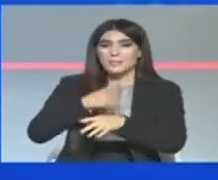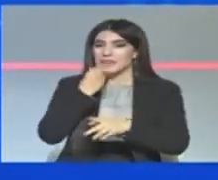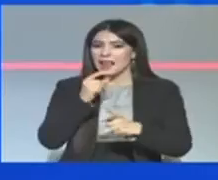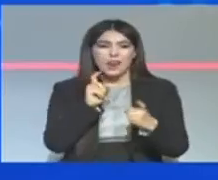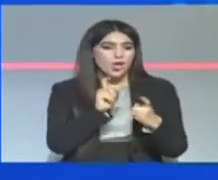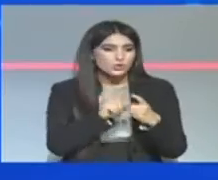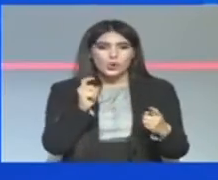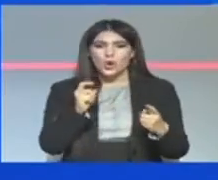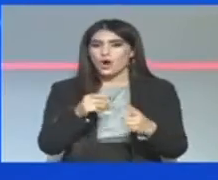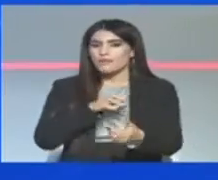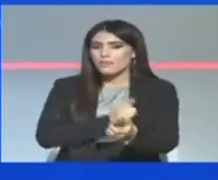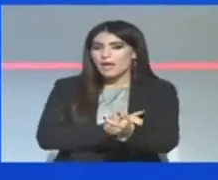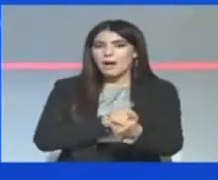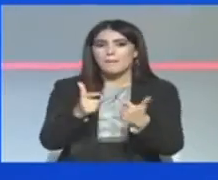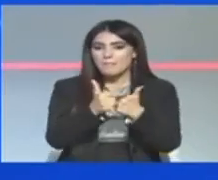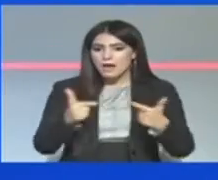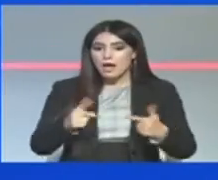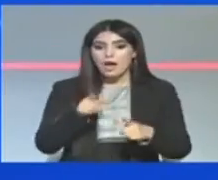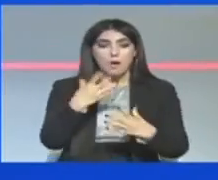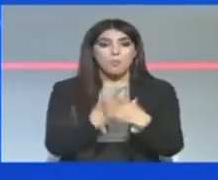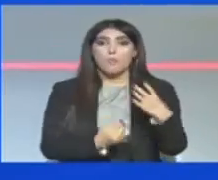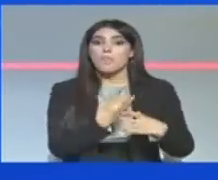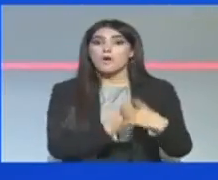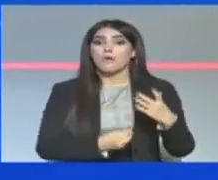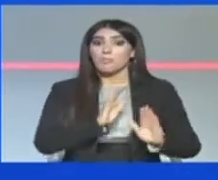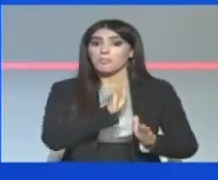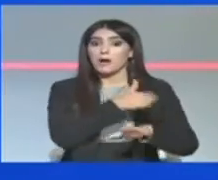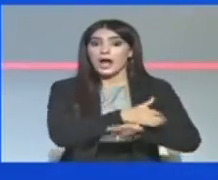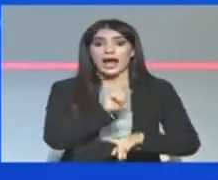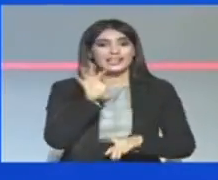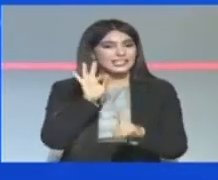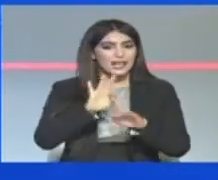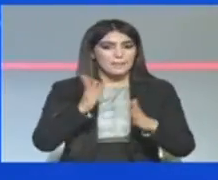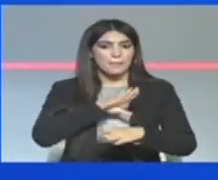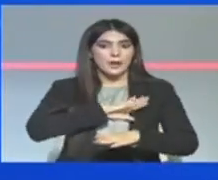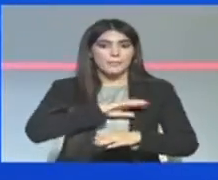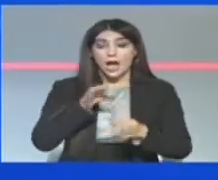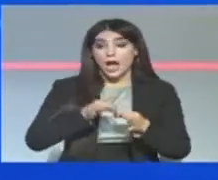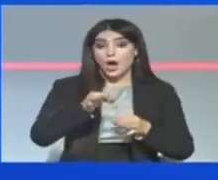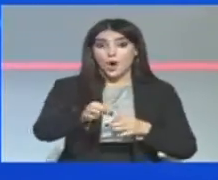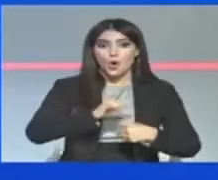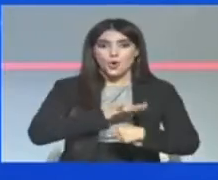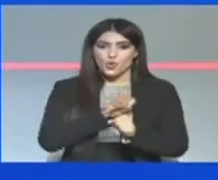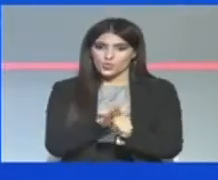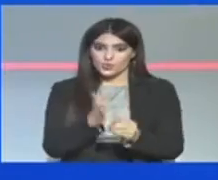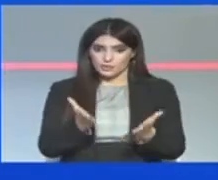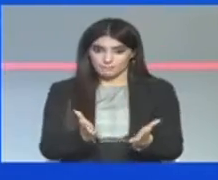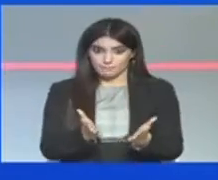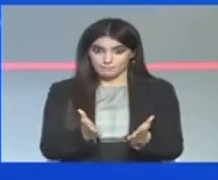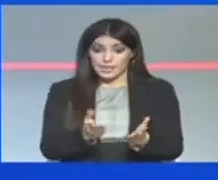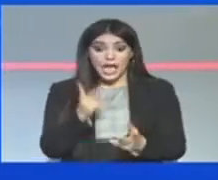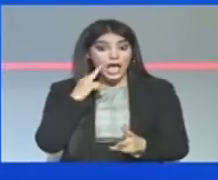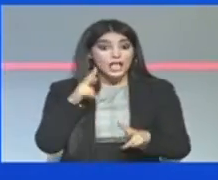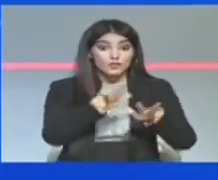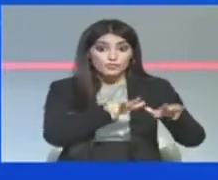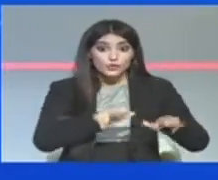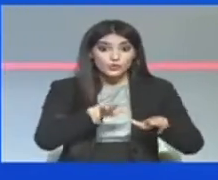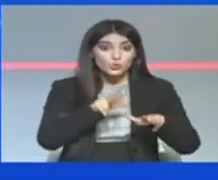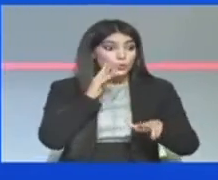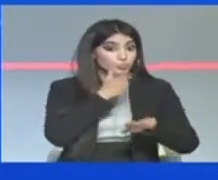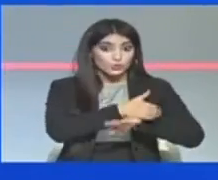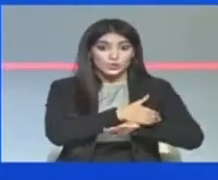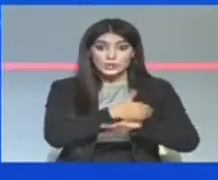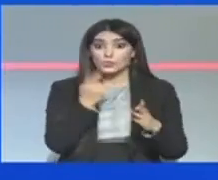العاديين لها ومتابعه وضع مصلحه تخوف من العدوى بفيروس كورونا كاميرا الاخبار رصدت